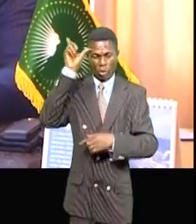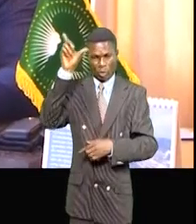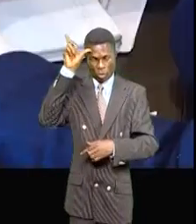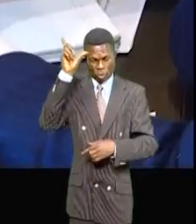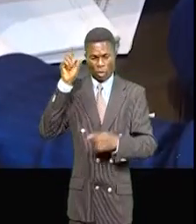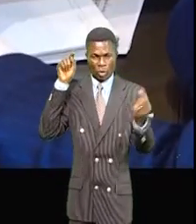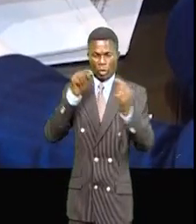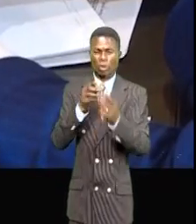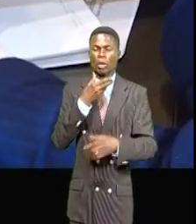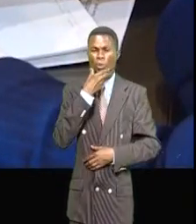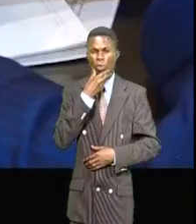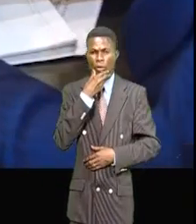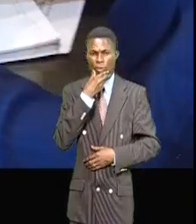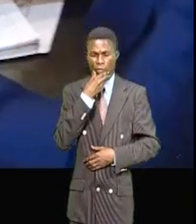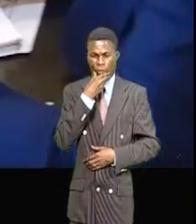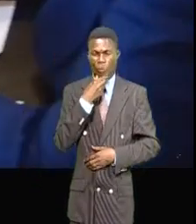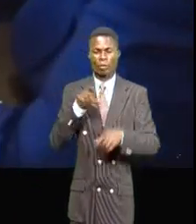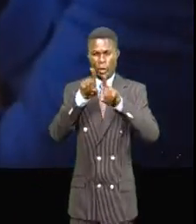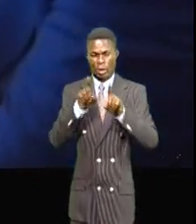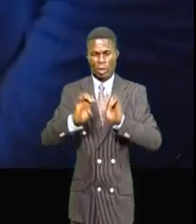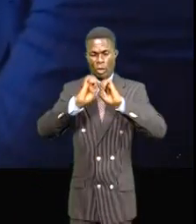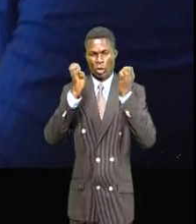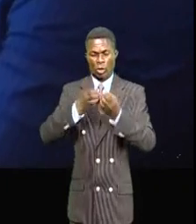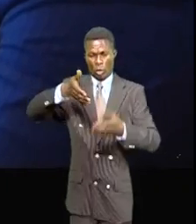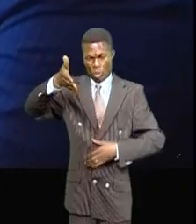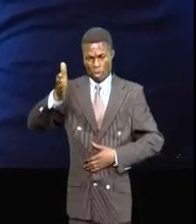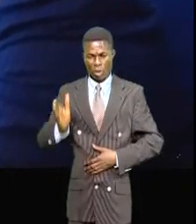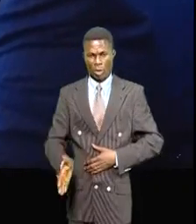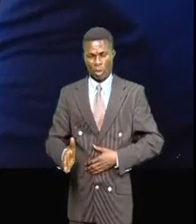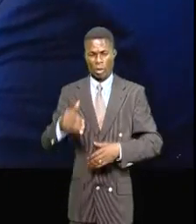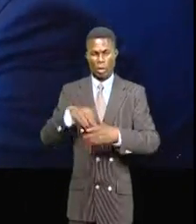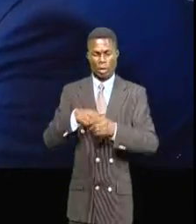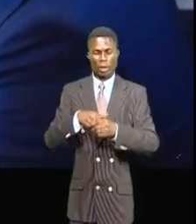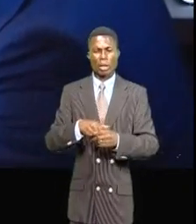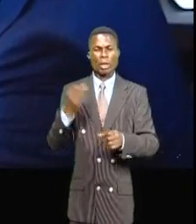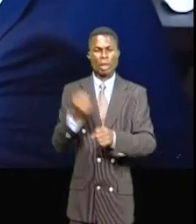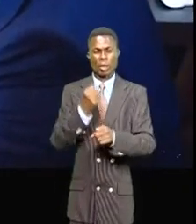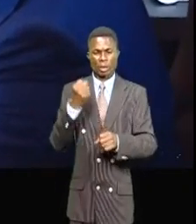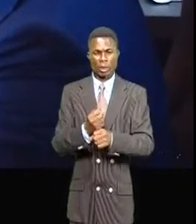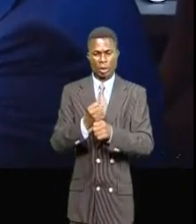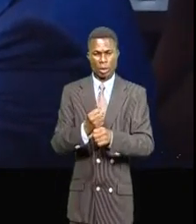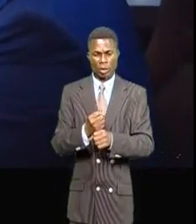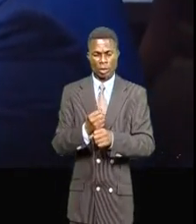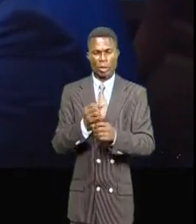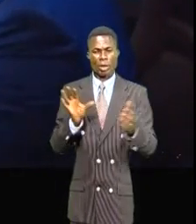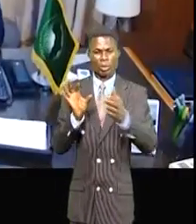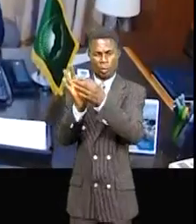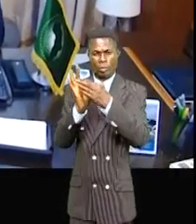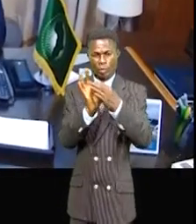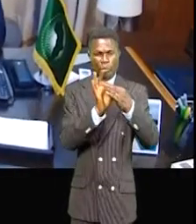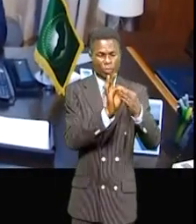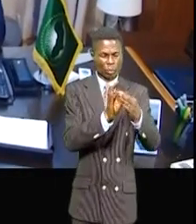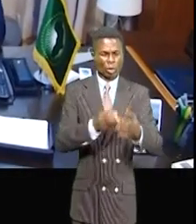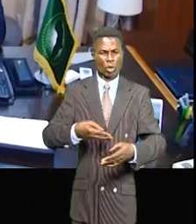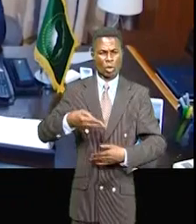Bukavu-Lubumbashi-Mbujimayi. Econet Liquide Télécom est spécialisé dans la fourniture de la connectivité à haut